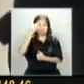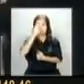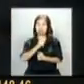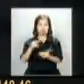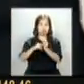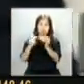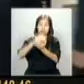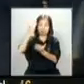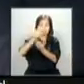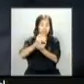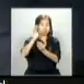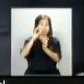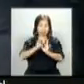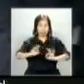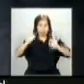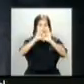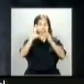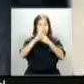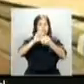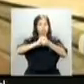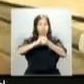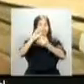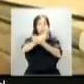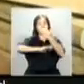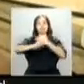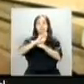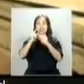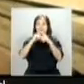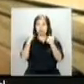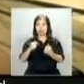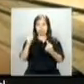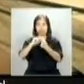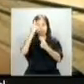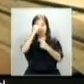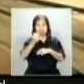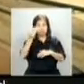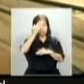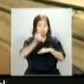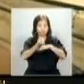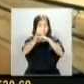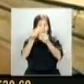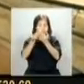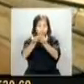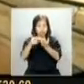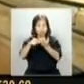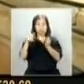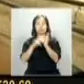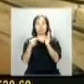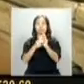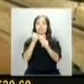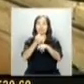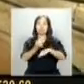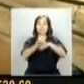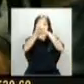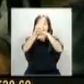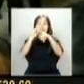ดนเป็นสิ่งจำเป็นสำหรับความมั่นคงของประเทศจากเหตุการณ์อิสราเอลบุกโจมตีเรือขนส่งความช่วยเหลือเข้าไปยังฉนวนกาซาทำให้